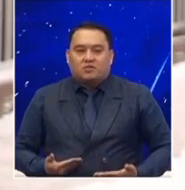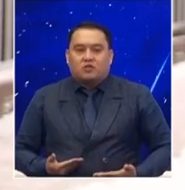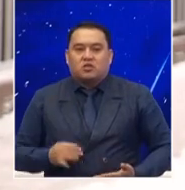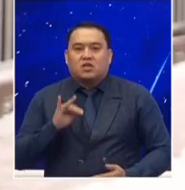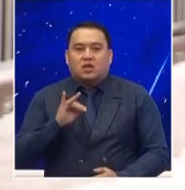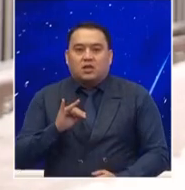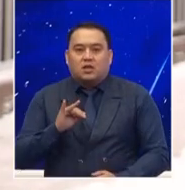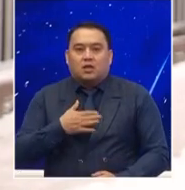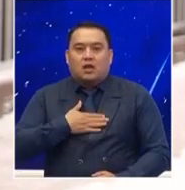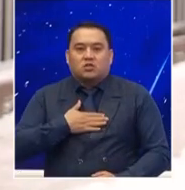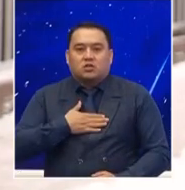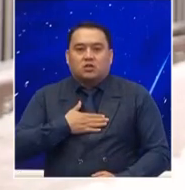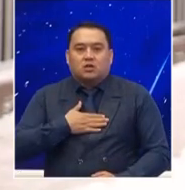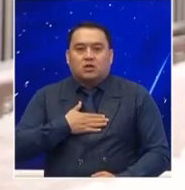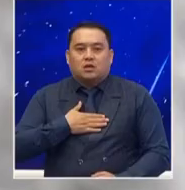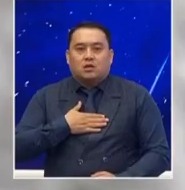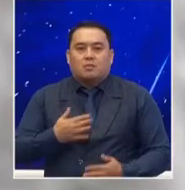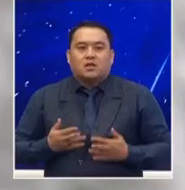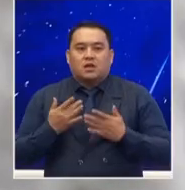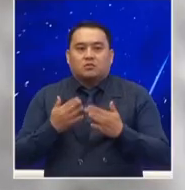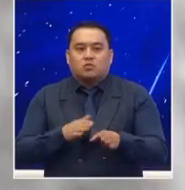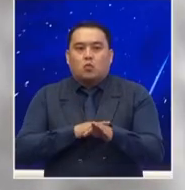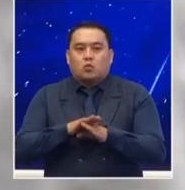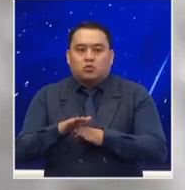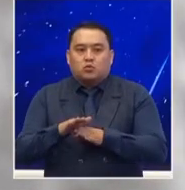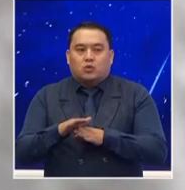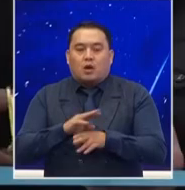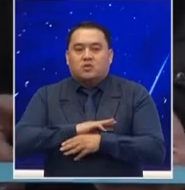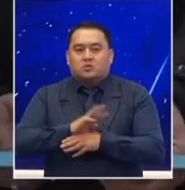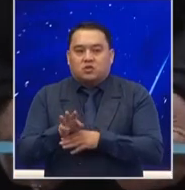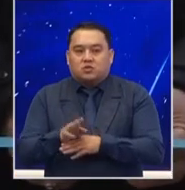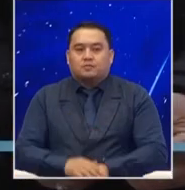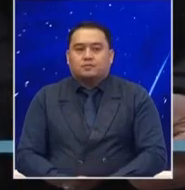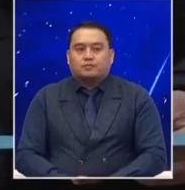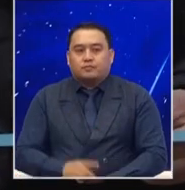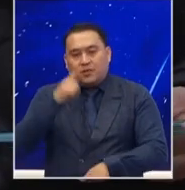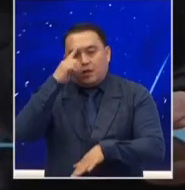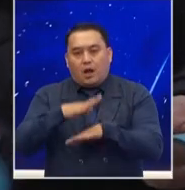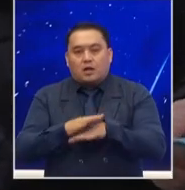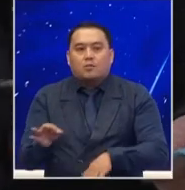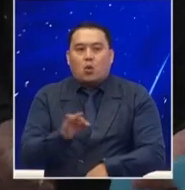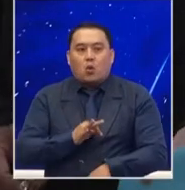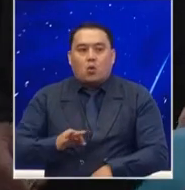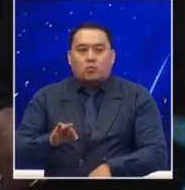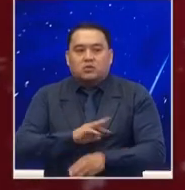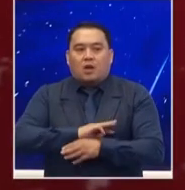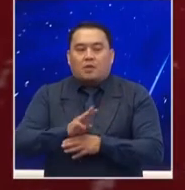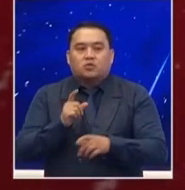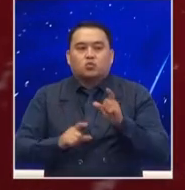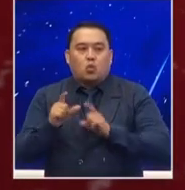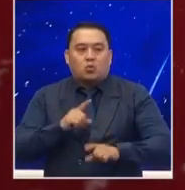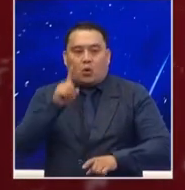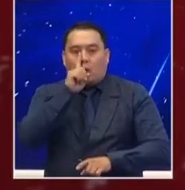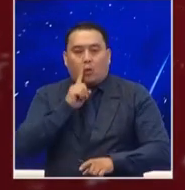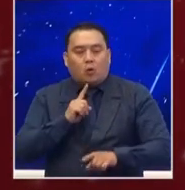И наша потребность полностью обеспечена. Как отметил аким Алматинской области, обеспечение студентов